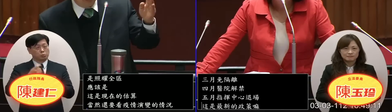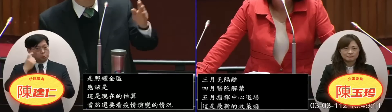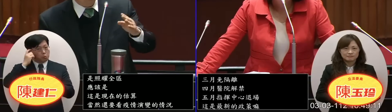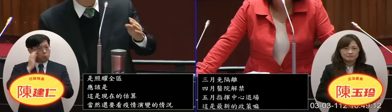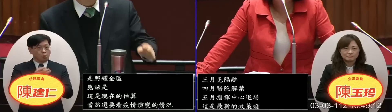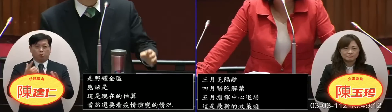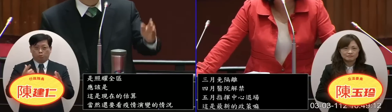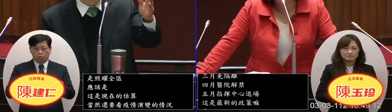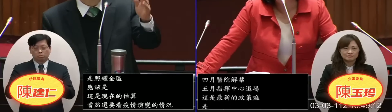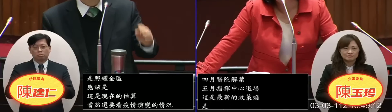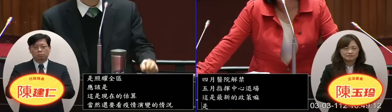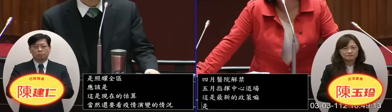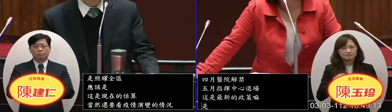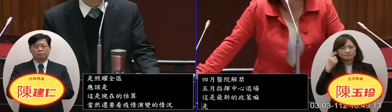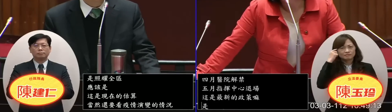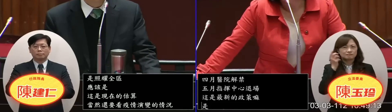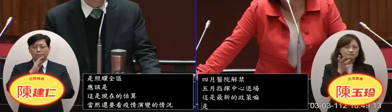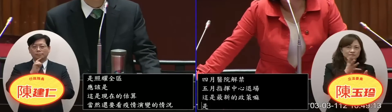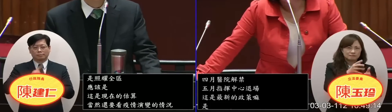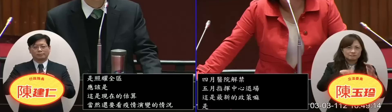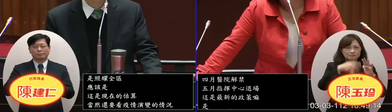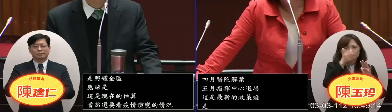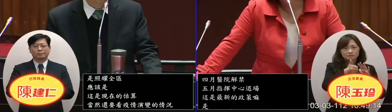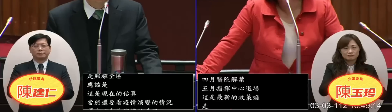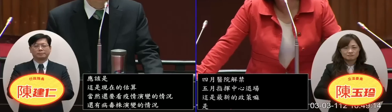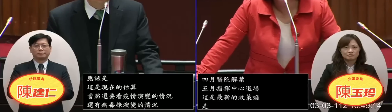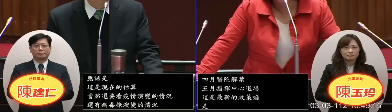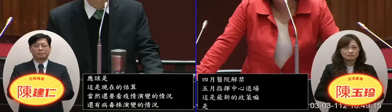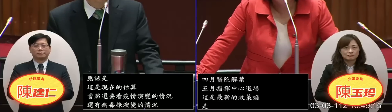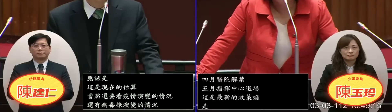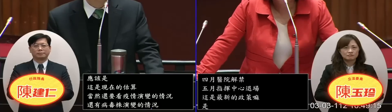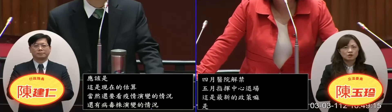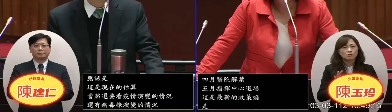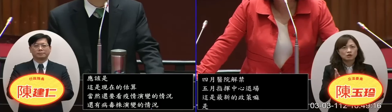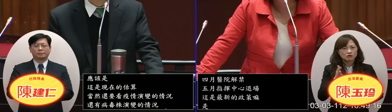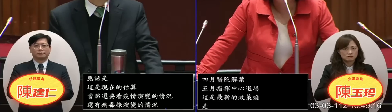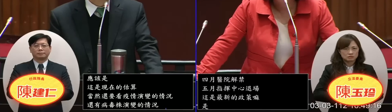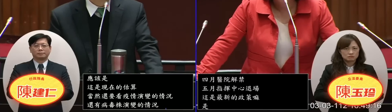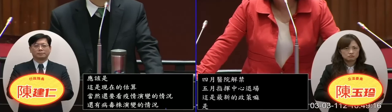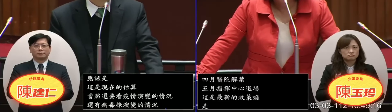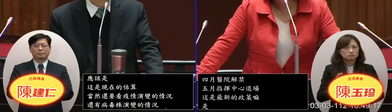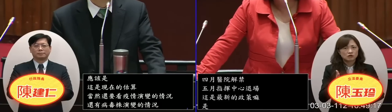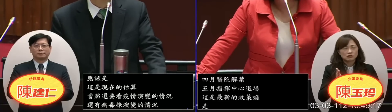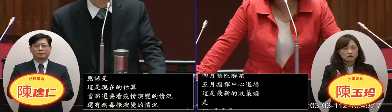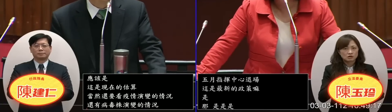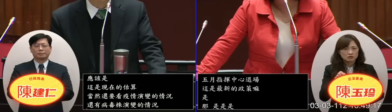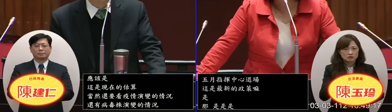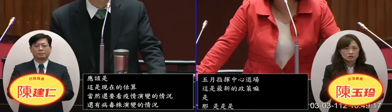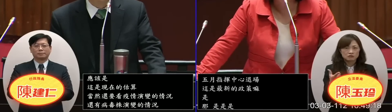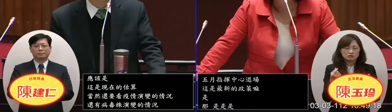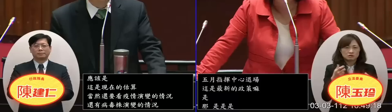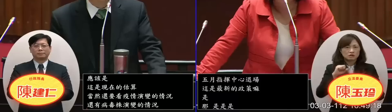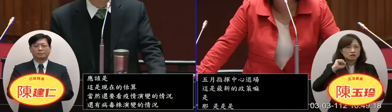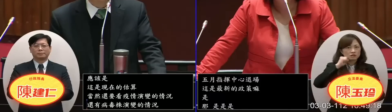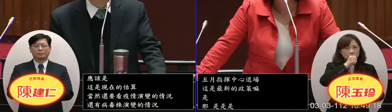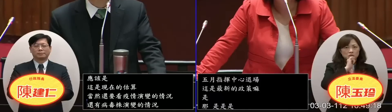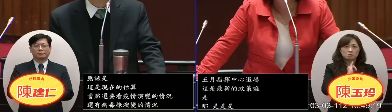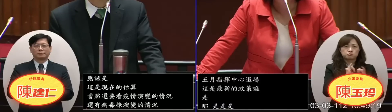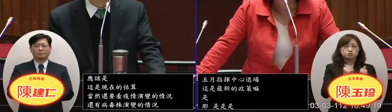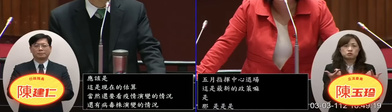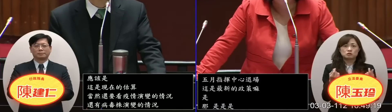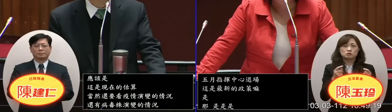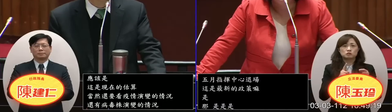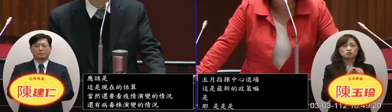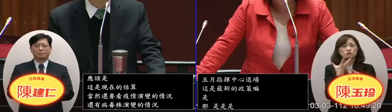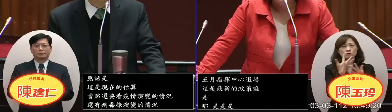有的情况趋势来看的话， 我想请问院长哈，那为什么哈？为什么这个同样是台湾人民啊，中